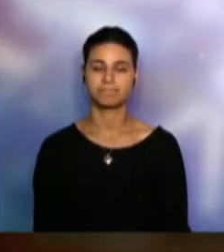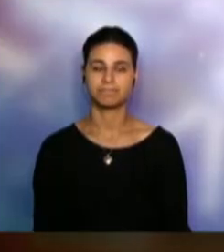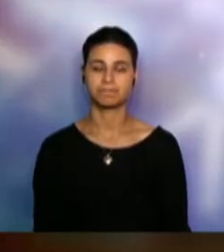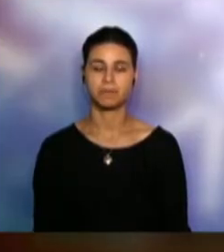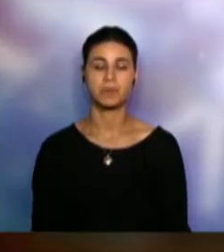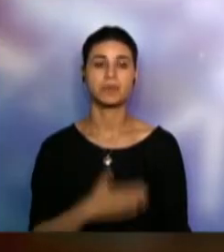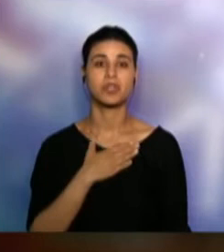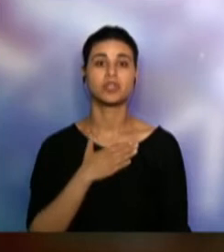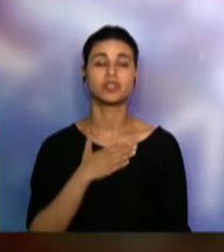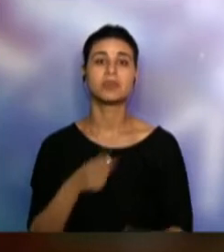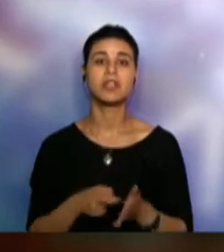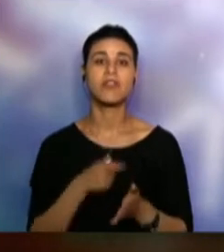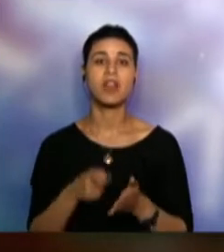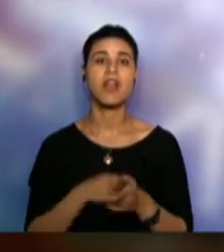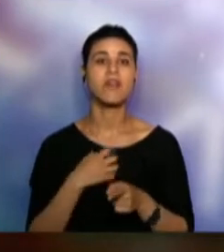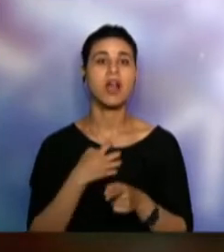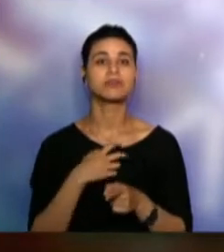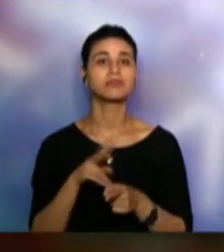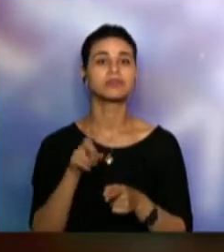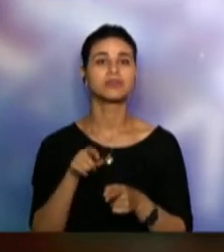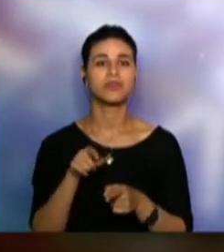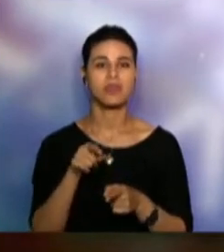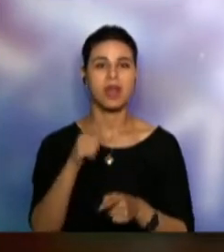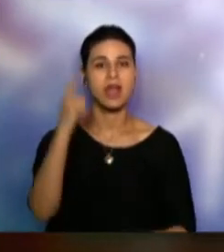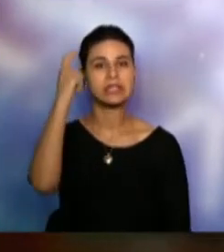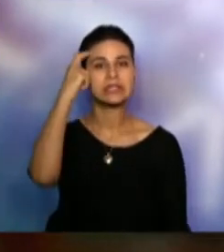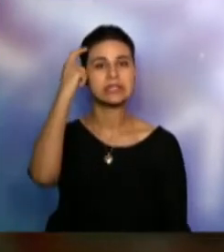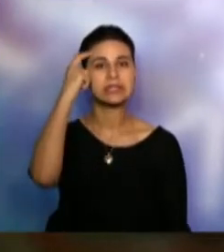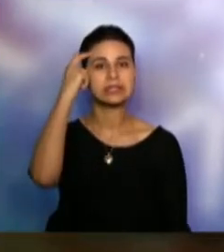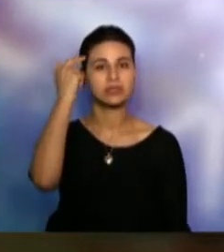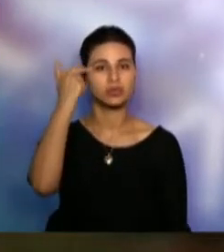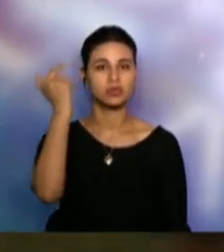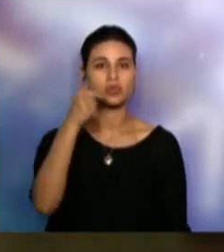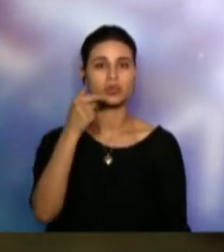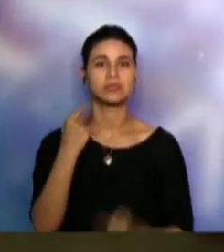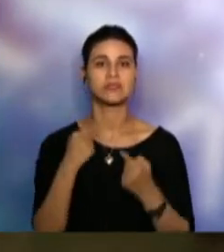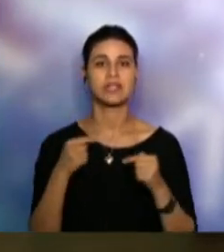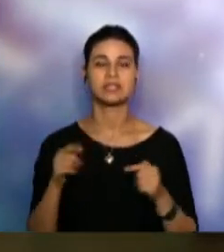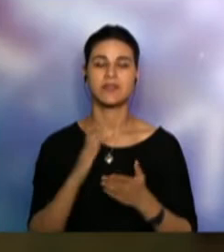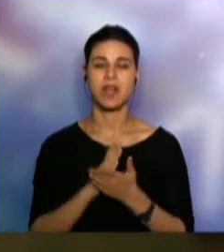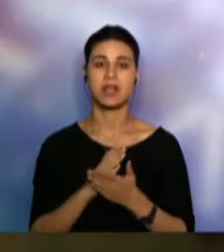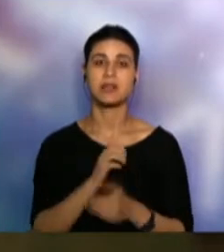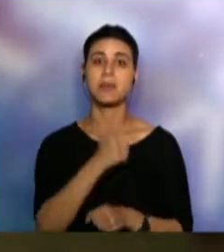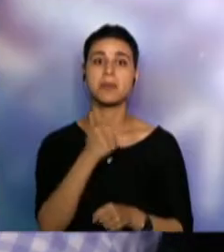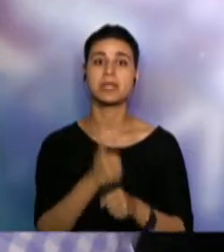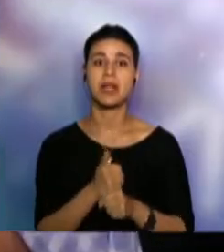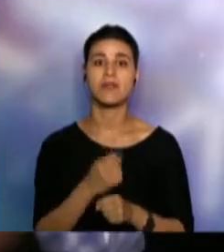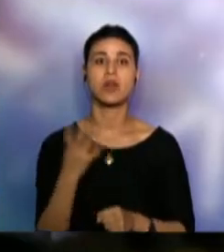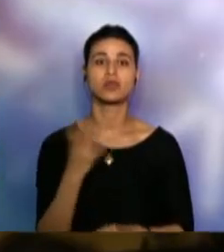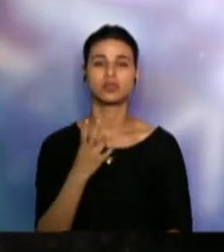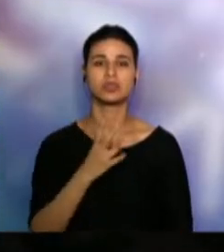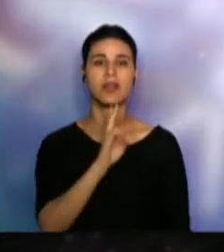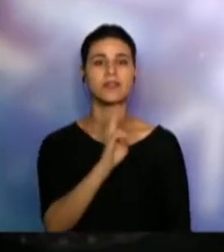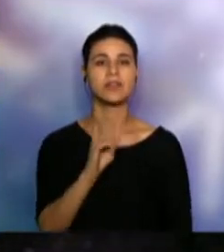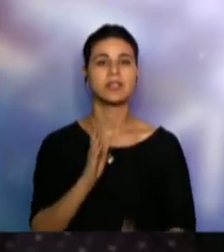ჩემი კვლევის ძირითად საგანს ხელოვნური ინტელექტის სხვადასხვა ფორმა წარმოადგენს. მთავარი მიზანია გენეტიკური სინდრომების